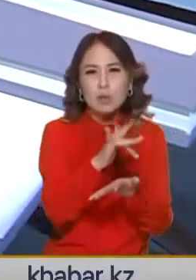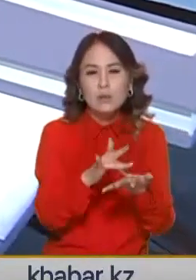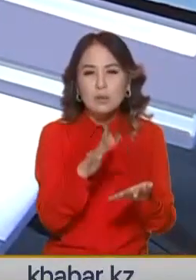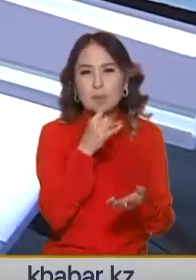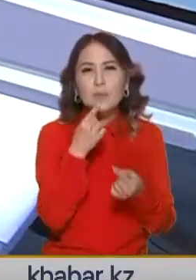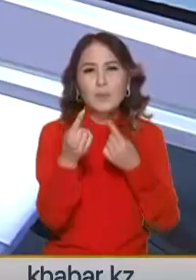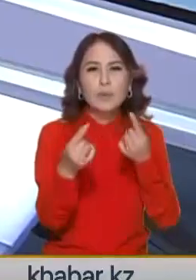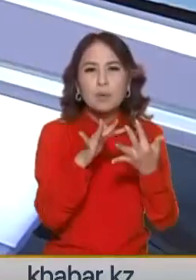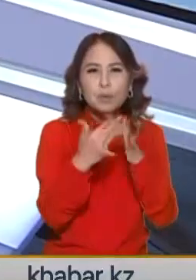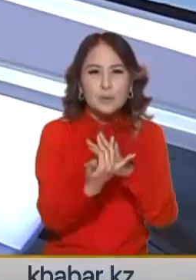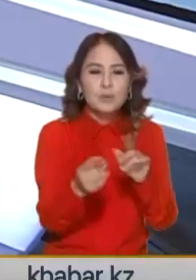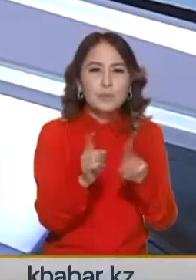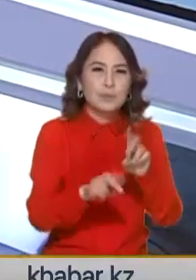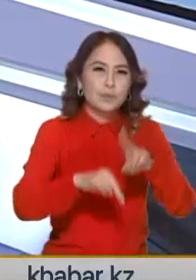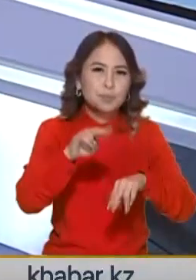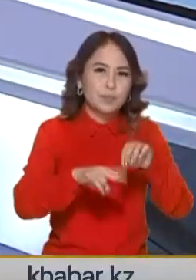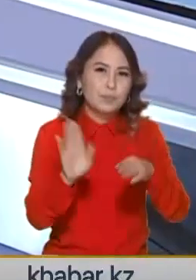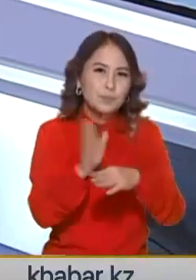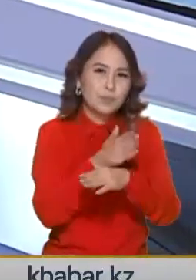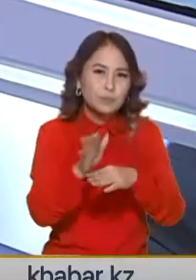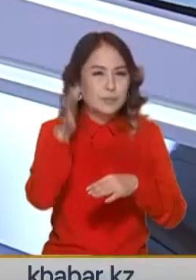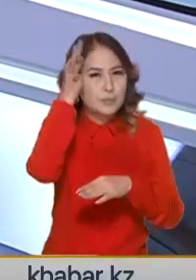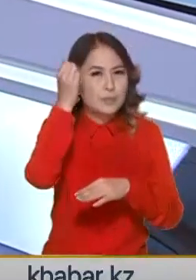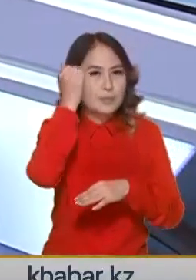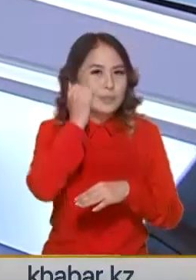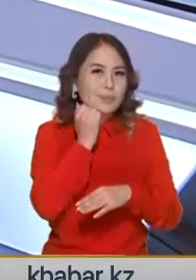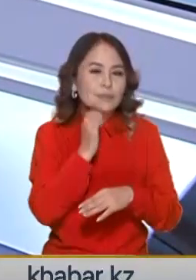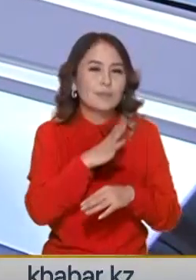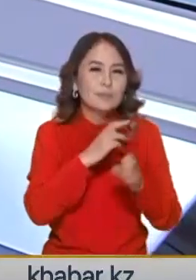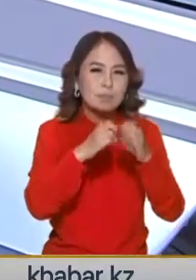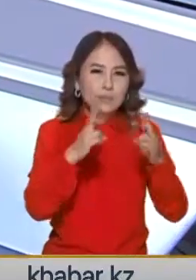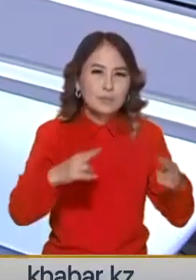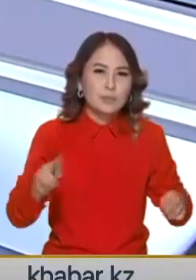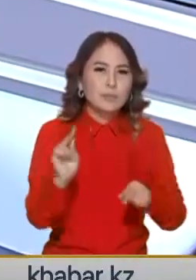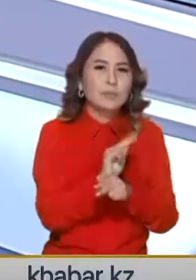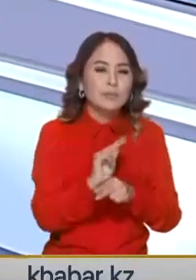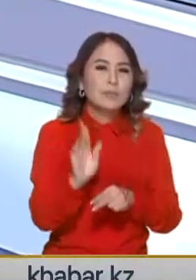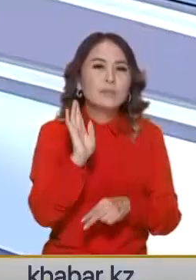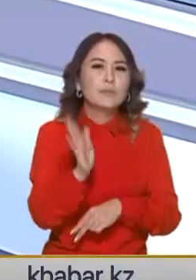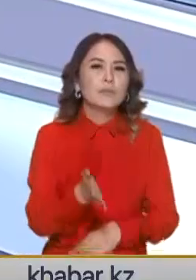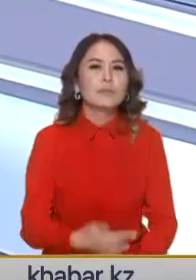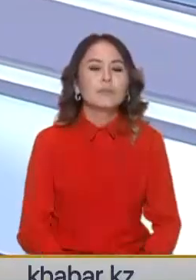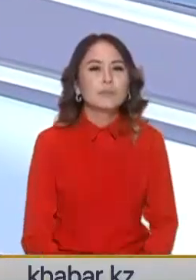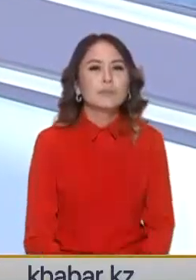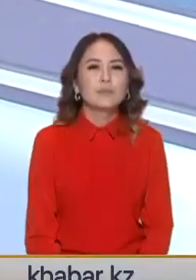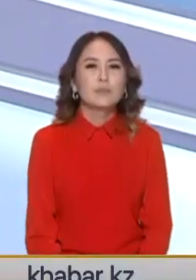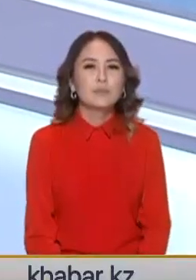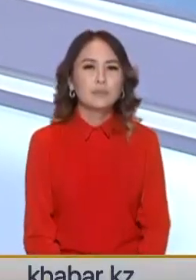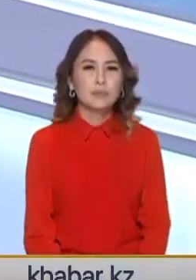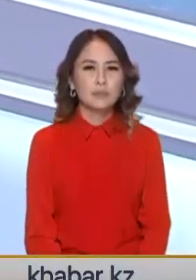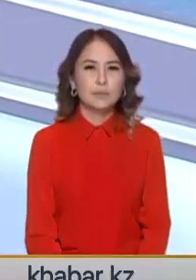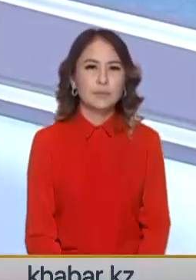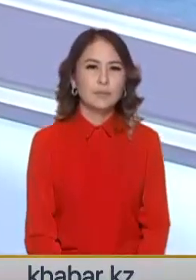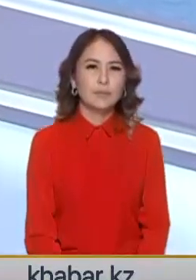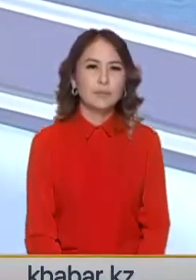шалғай орналасқан ауылдарда бой көтеріп жатыр. Бұдан бөлек ескірген мәдениет нысандары жөнделеді. Толығырақ тілшіміздің материалында.